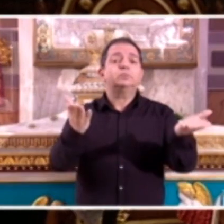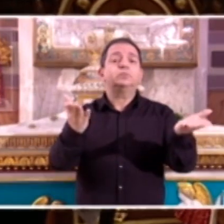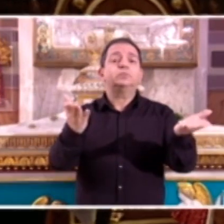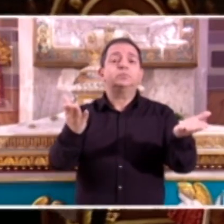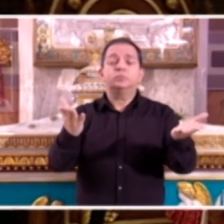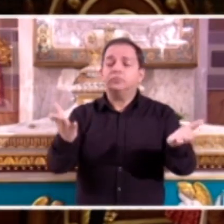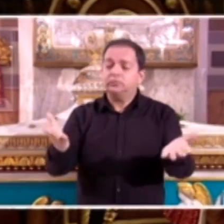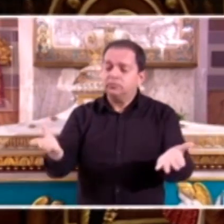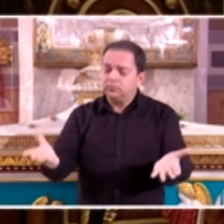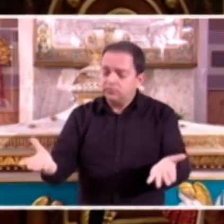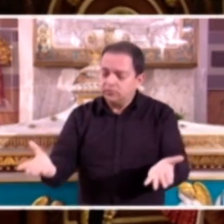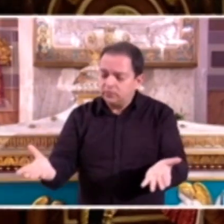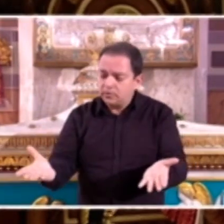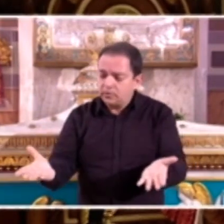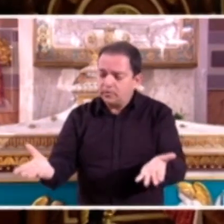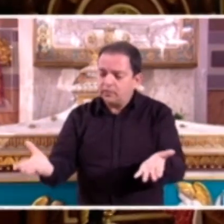Σοφία